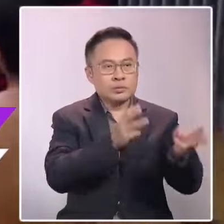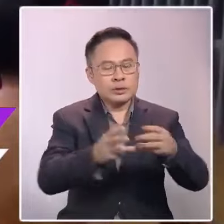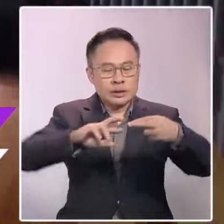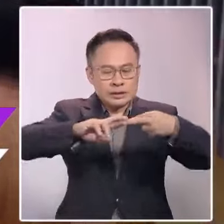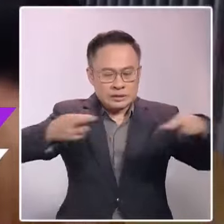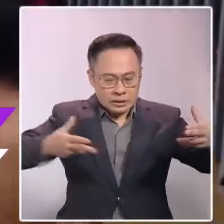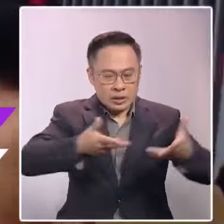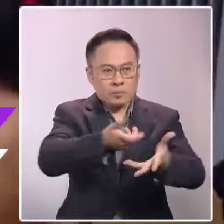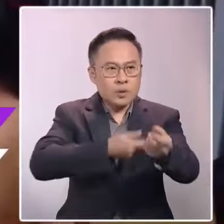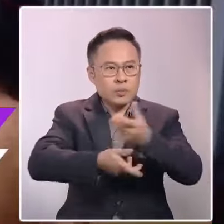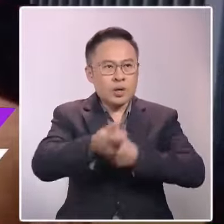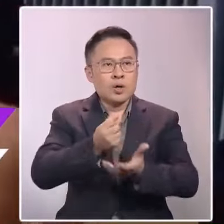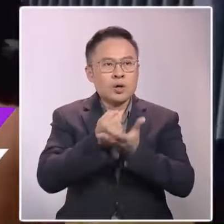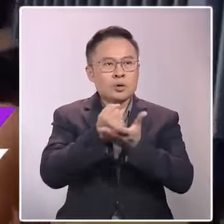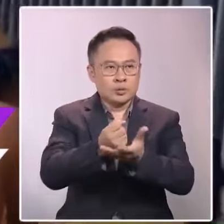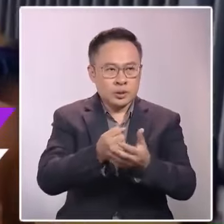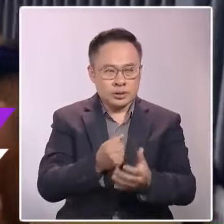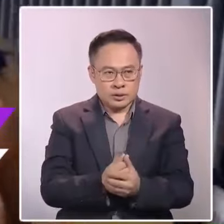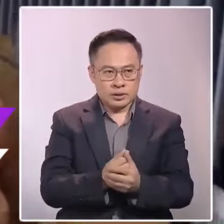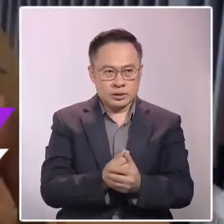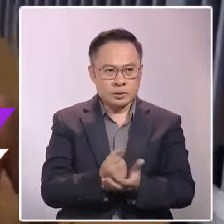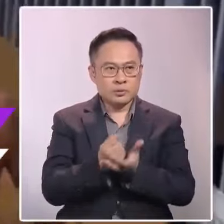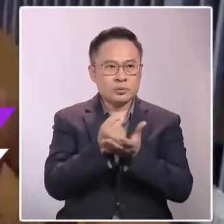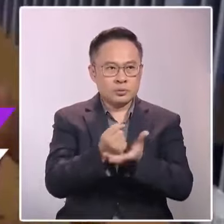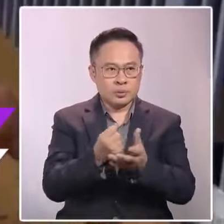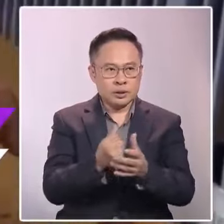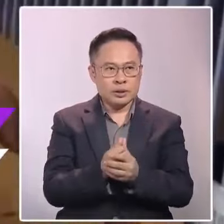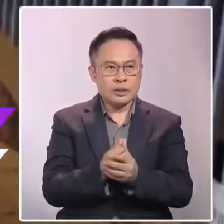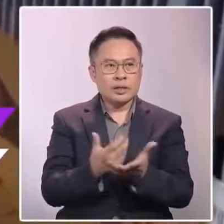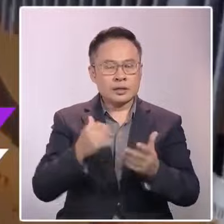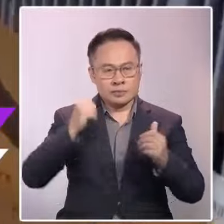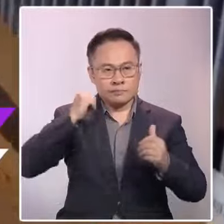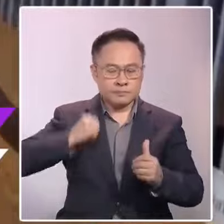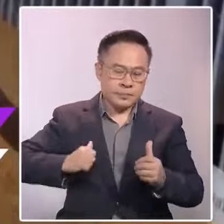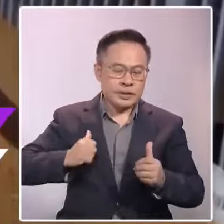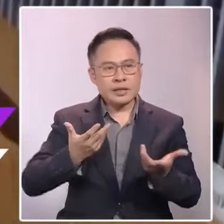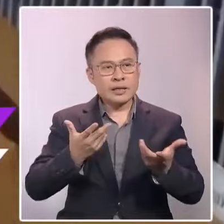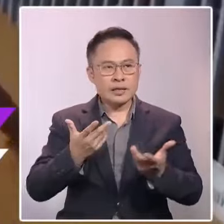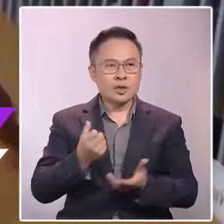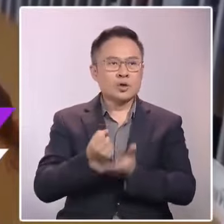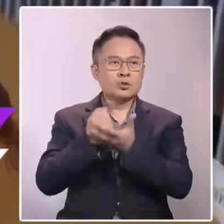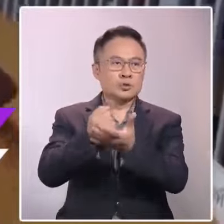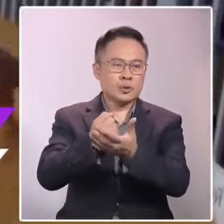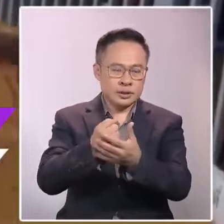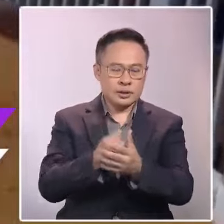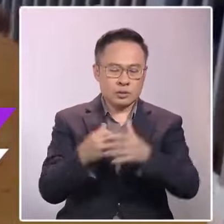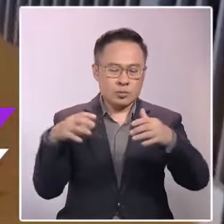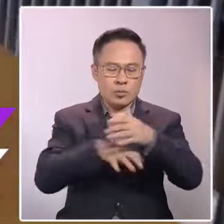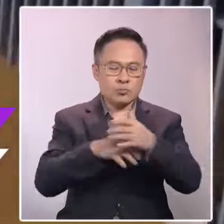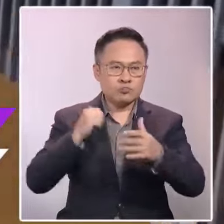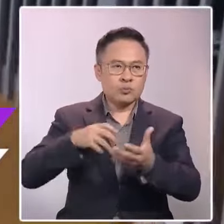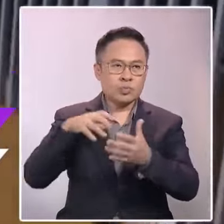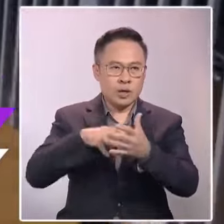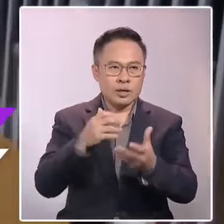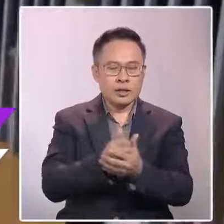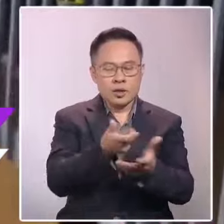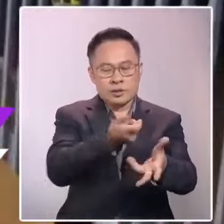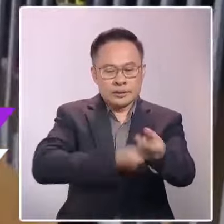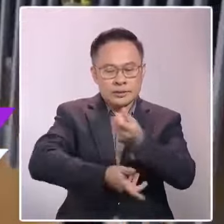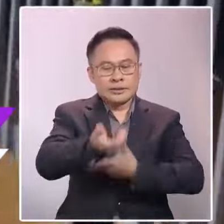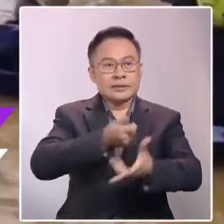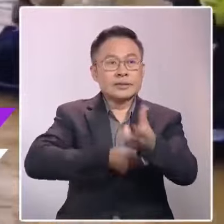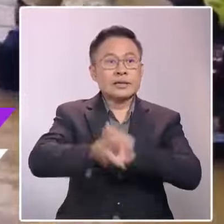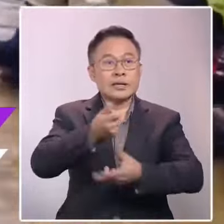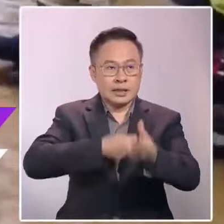ารถออกมาได้ใส่เสื้อชูชีพให้แล้วก็มีกระเป๋านะคะที่ถือลอยเหนือน้ำขึ้นมาแล้วก็ใช้เชือกนะคะ